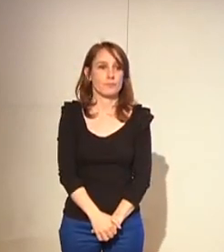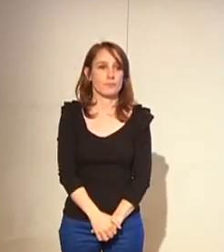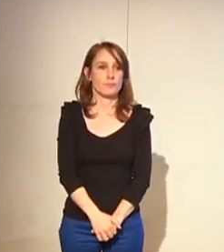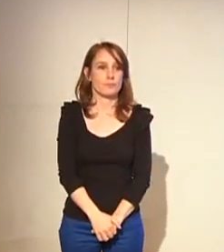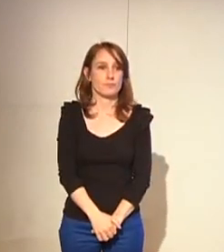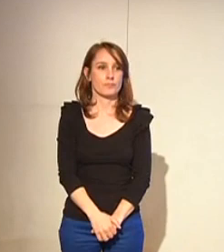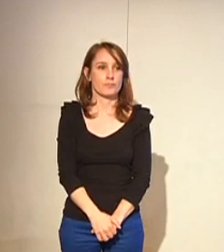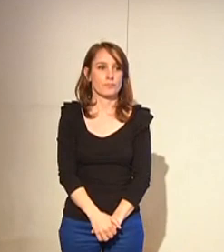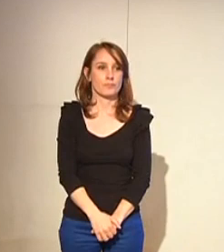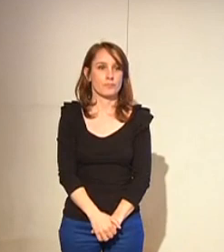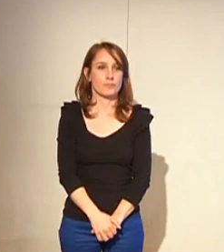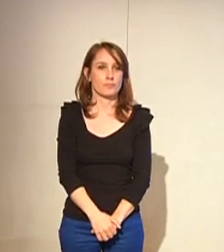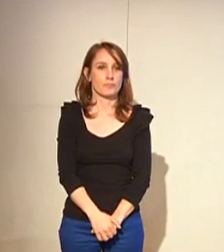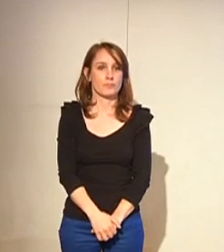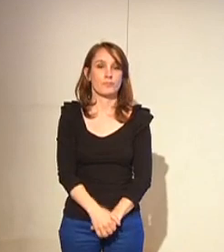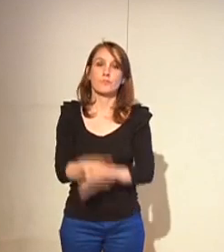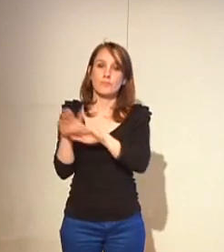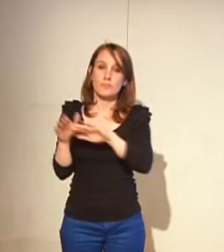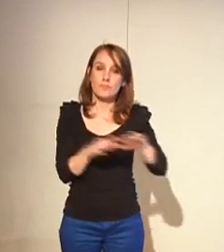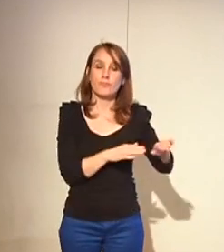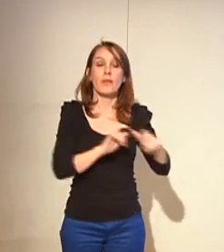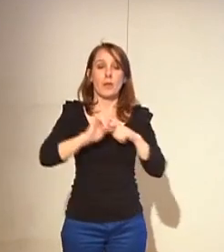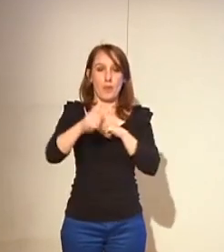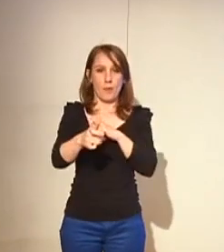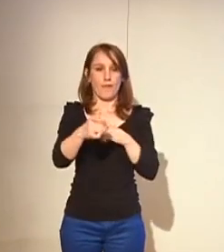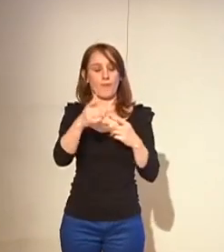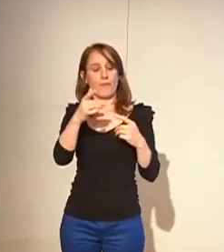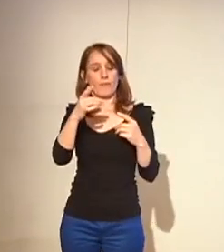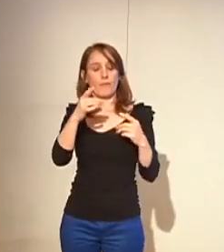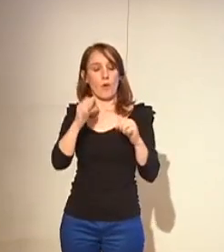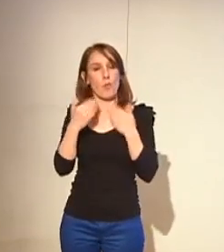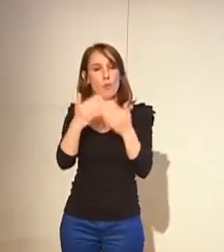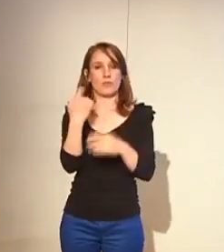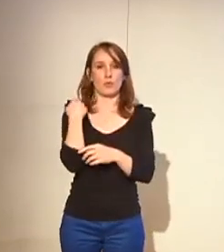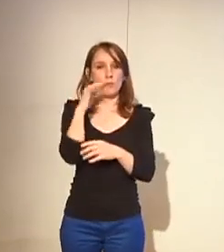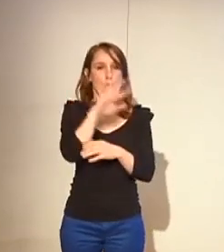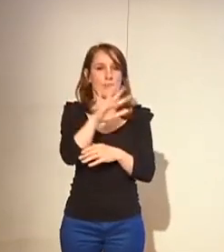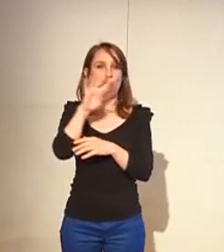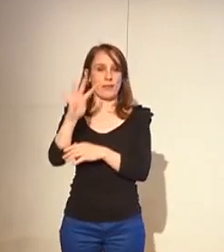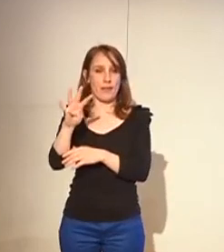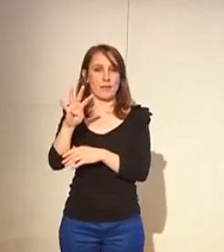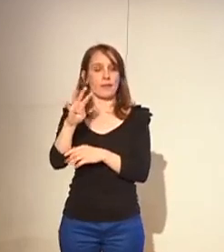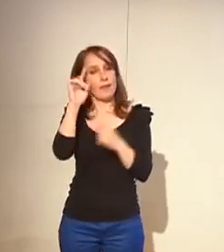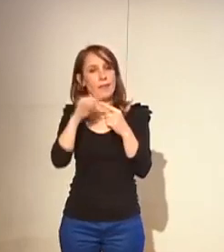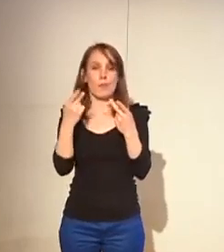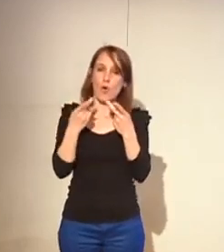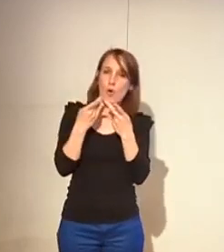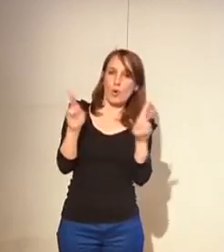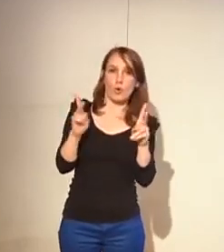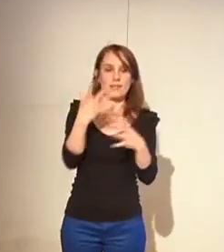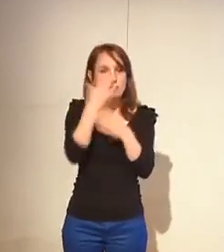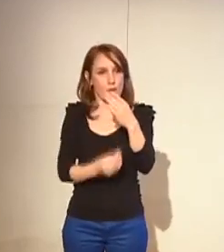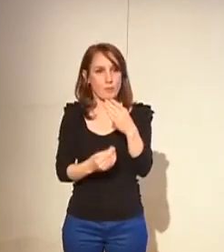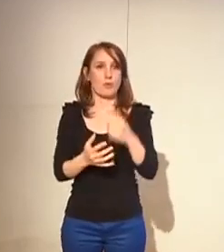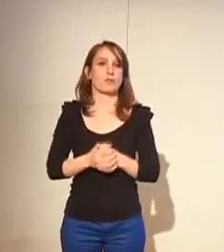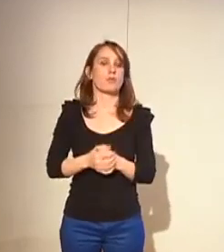truc ouais c'est pas nous passons donc à la délibération numéro 54 relatif aux autorisations d'absence et au crédit deur des élus de la Ville